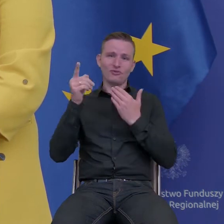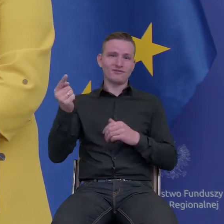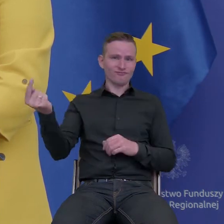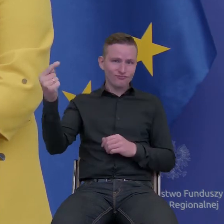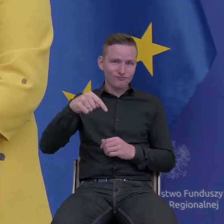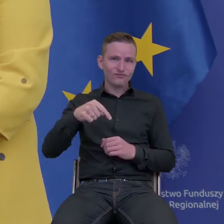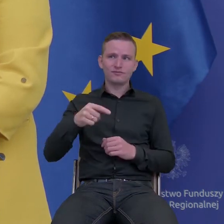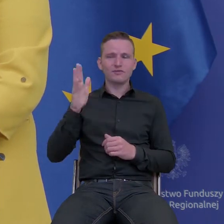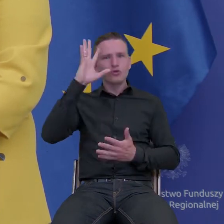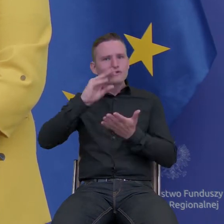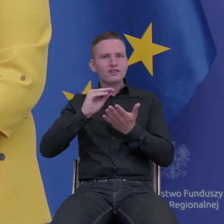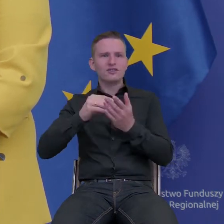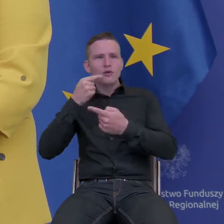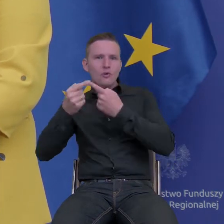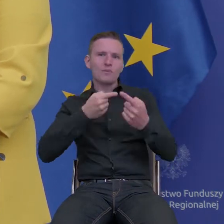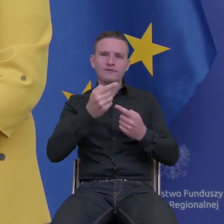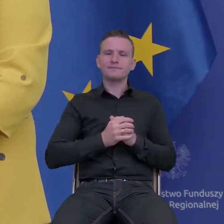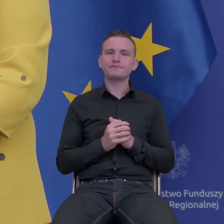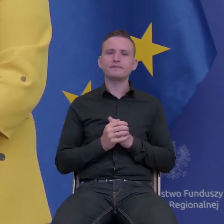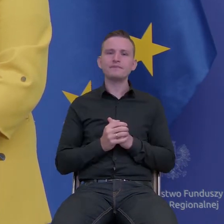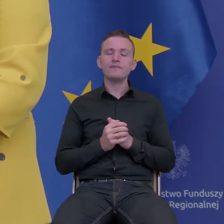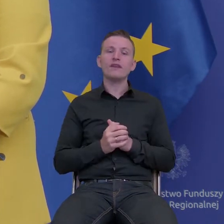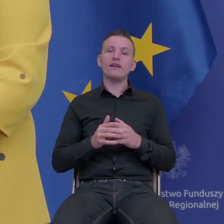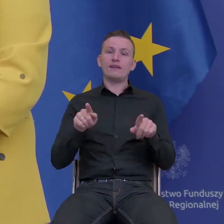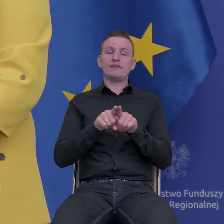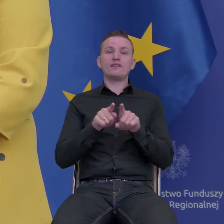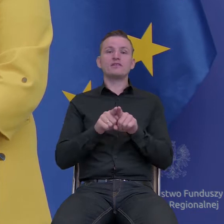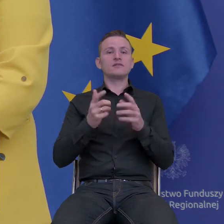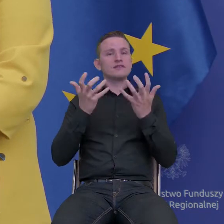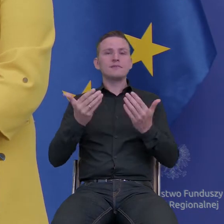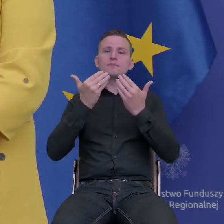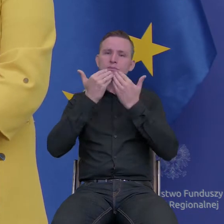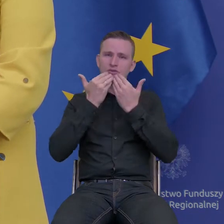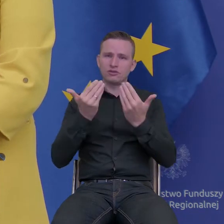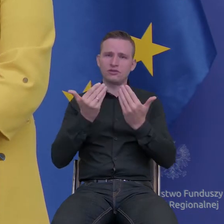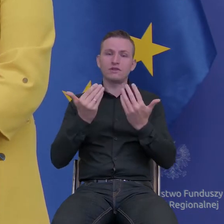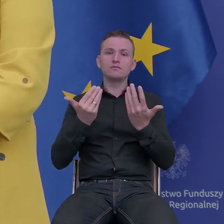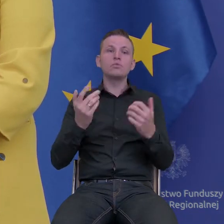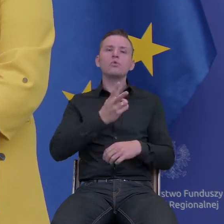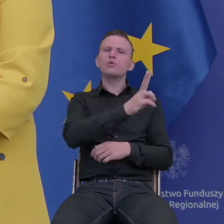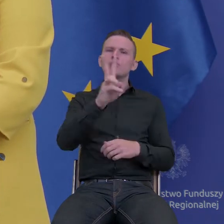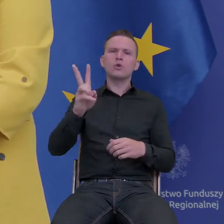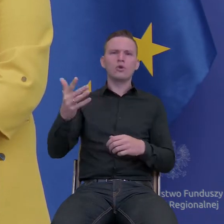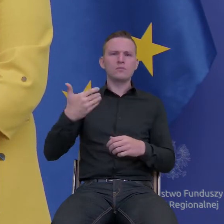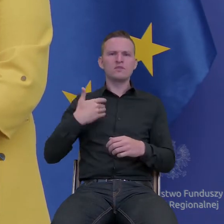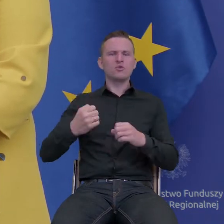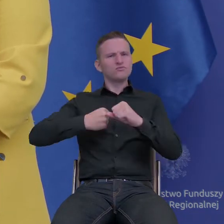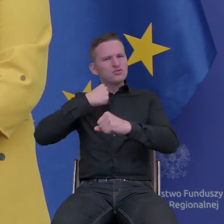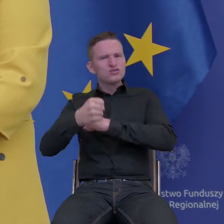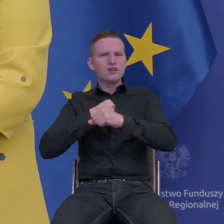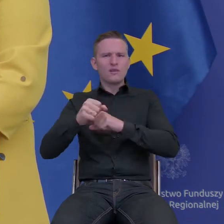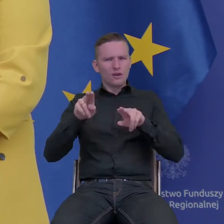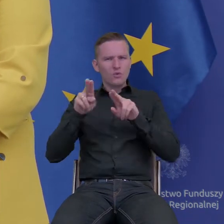szanowni państwo, chciałam podziękować wam, pedagogom, opiekunom, chciałam podziękować wszystkim pracownikom naszego